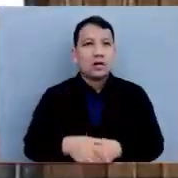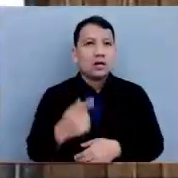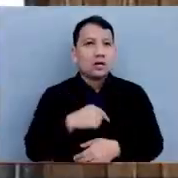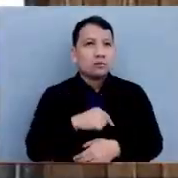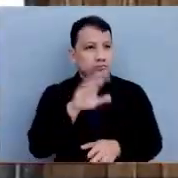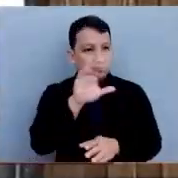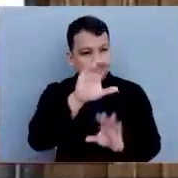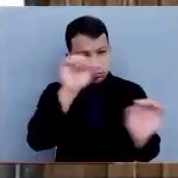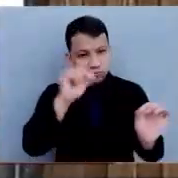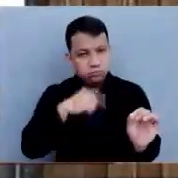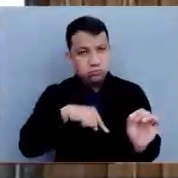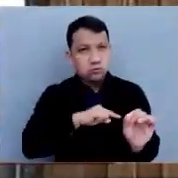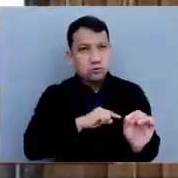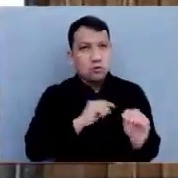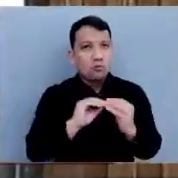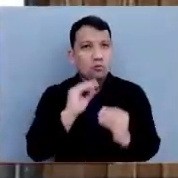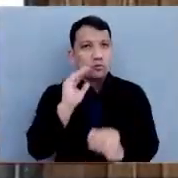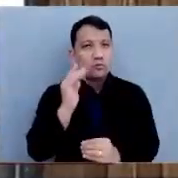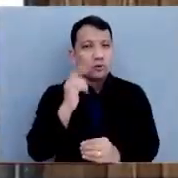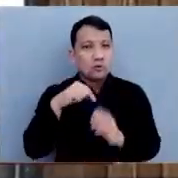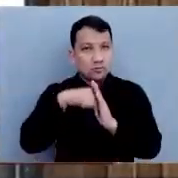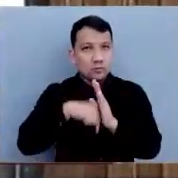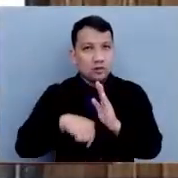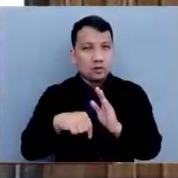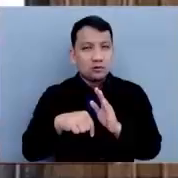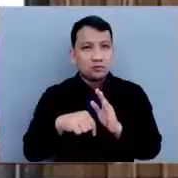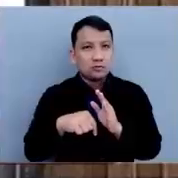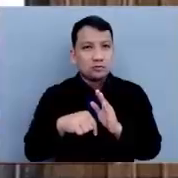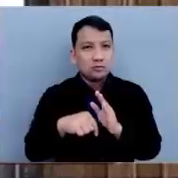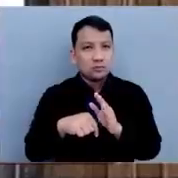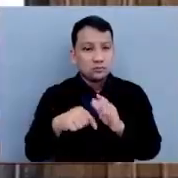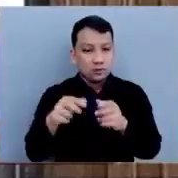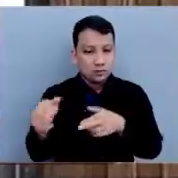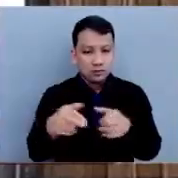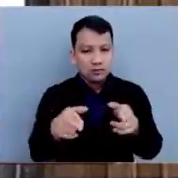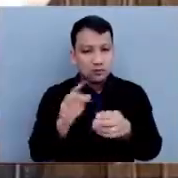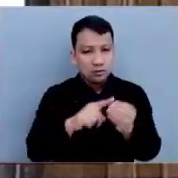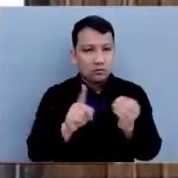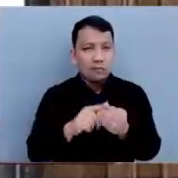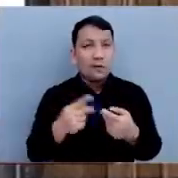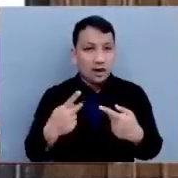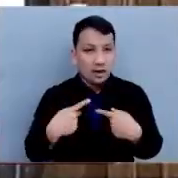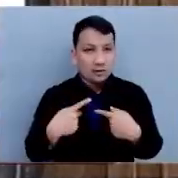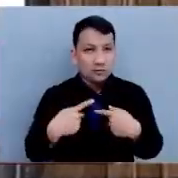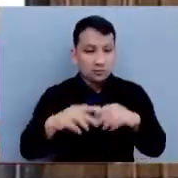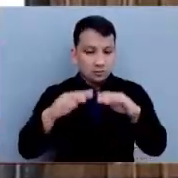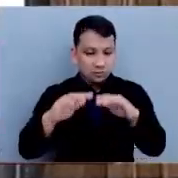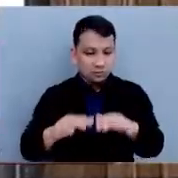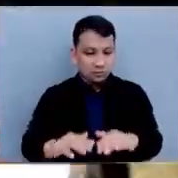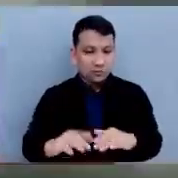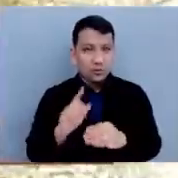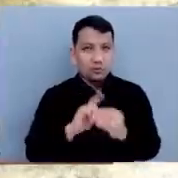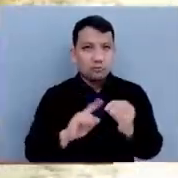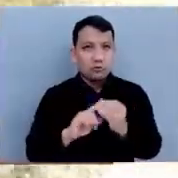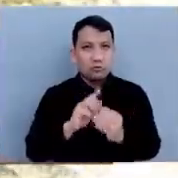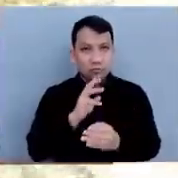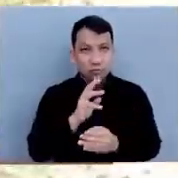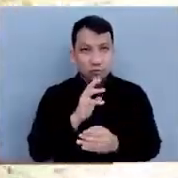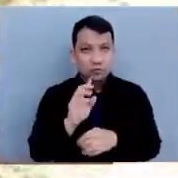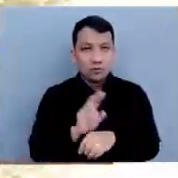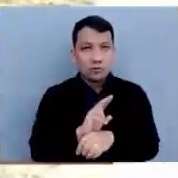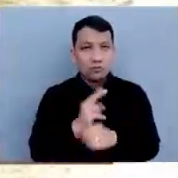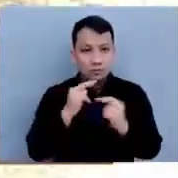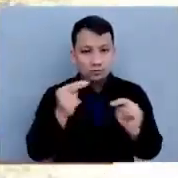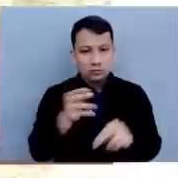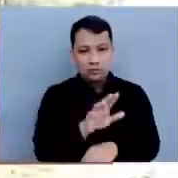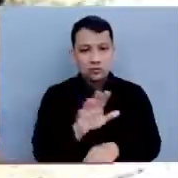kailangan namin dito yung mapalalim yung mga ilog, sapa, para at least mayroon ng babaan, daanan ng tubig. Nagbabalita mula